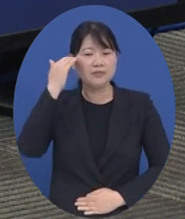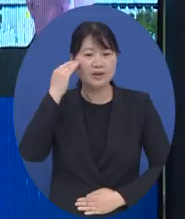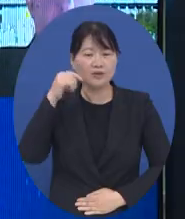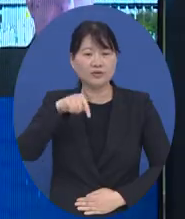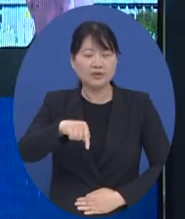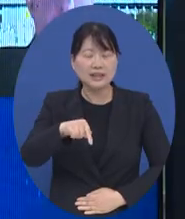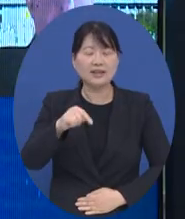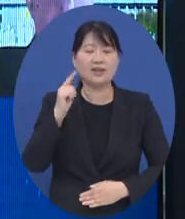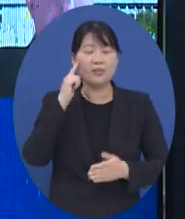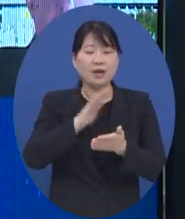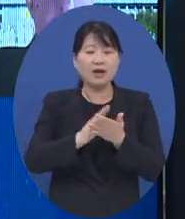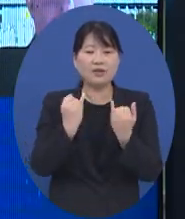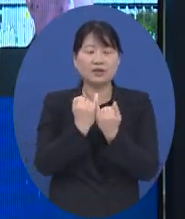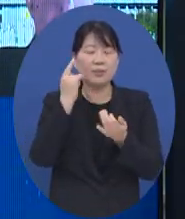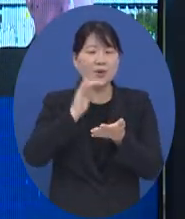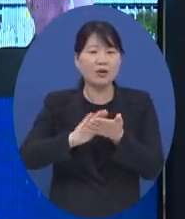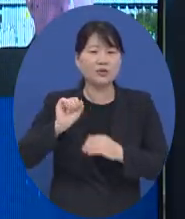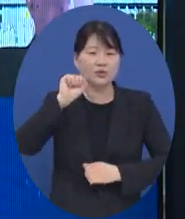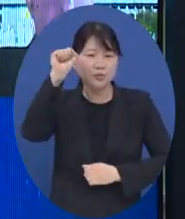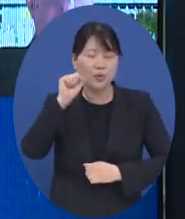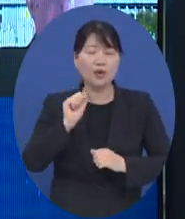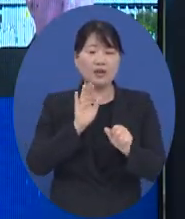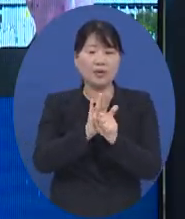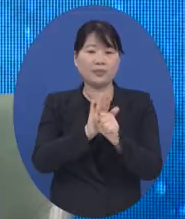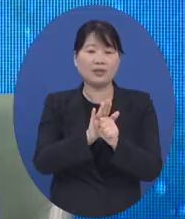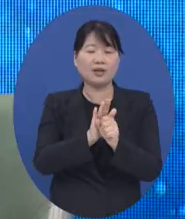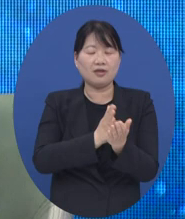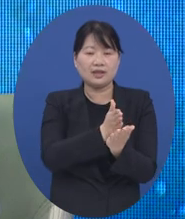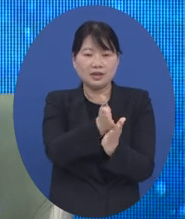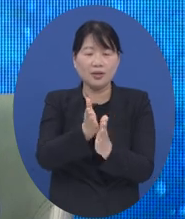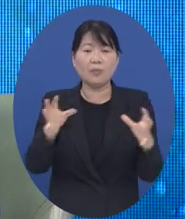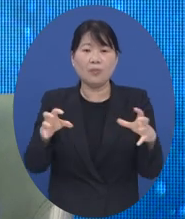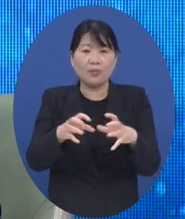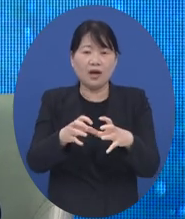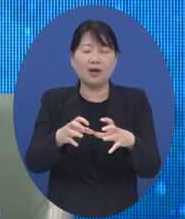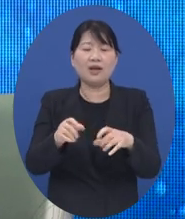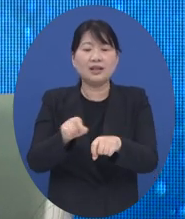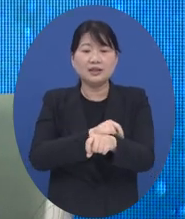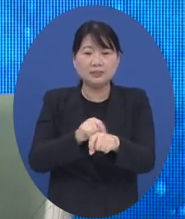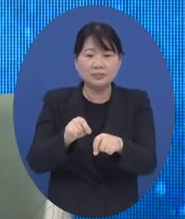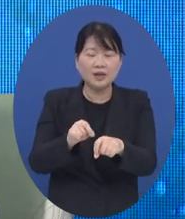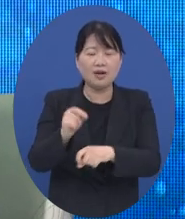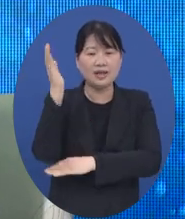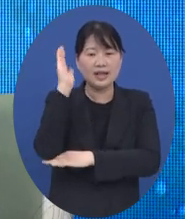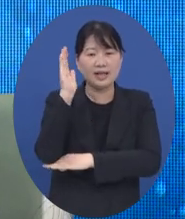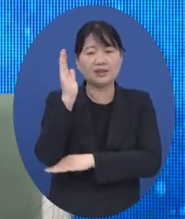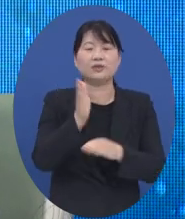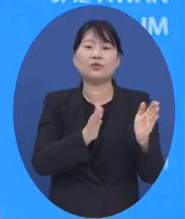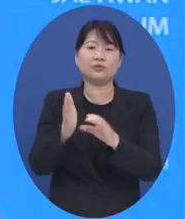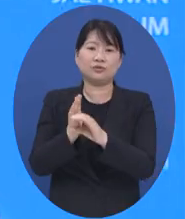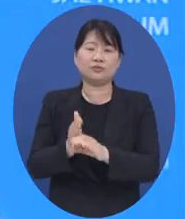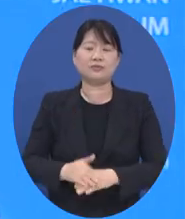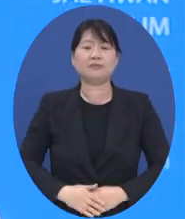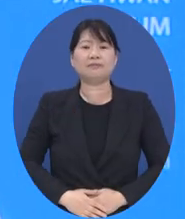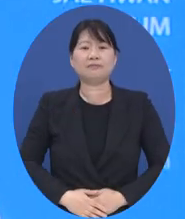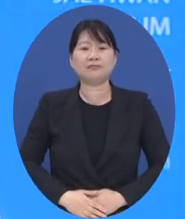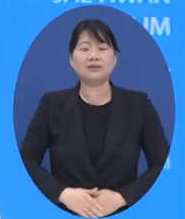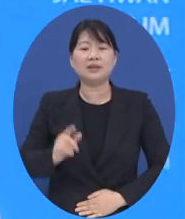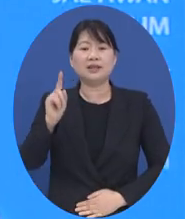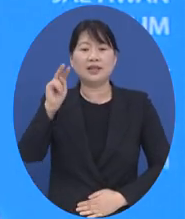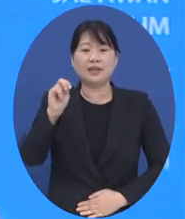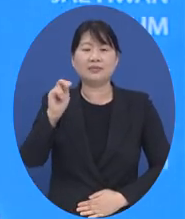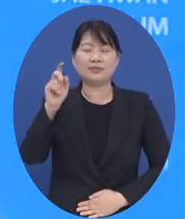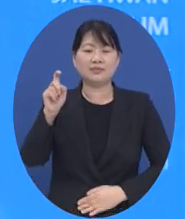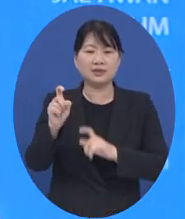평화, 여성평화운동과 평화운동 협력 세션까지 다양한 특별 세션이 준비되어 있습니다. DMZ